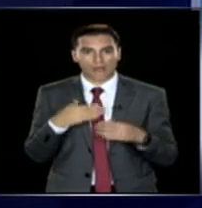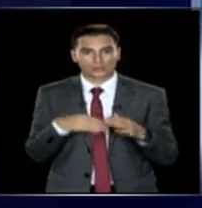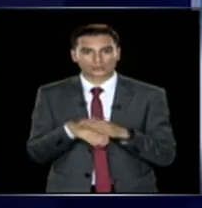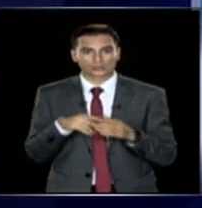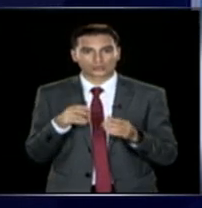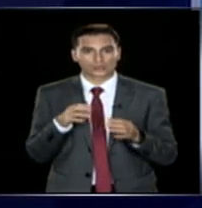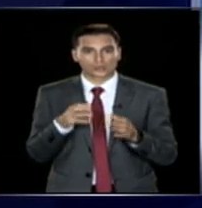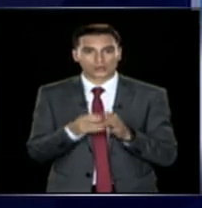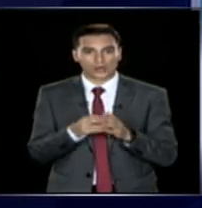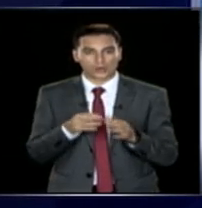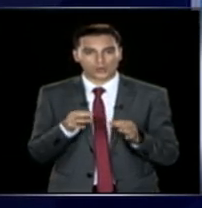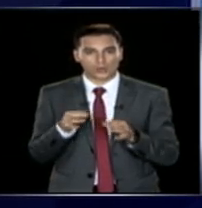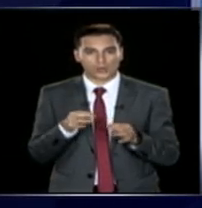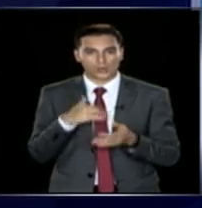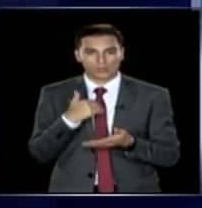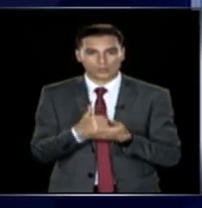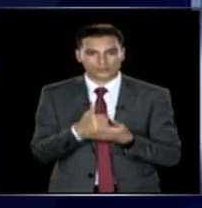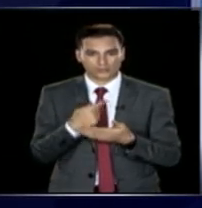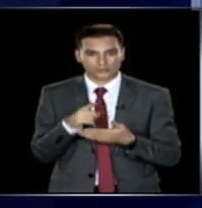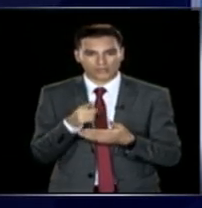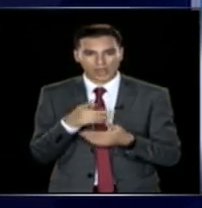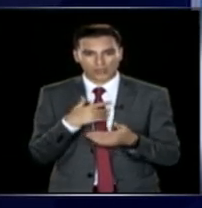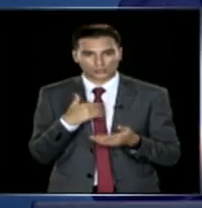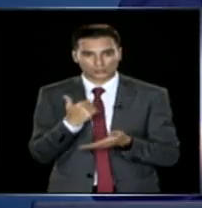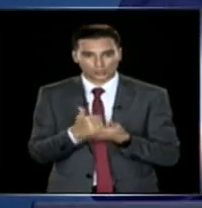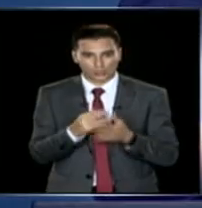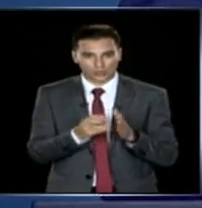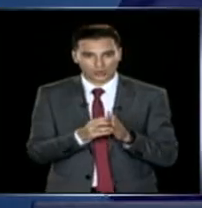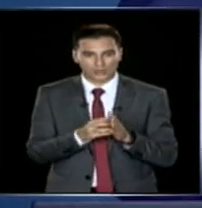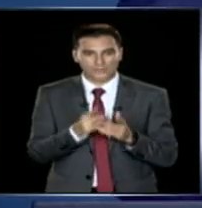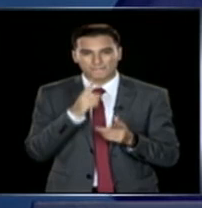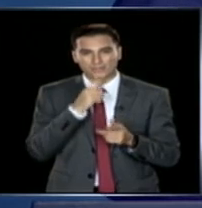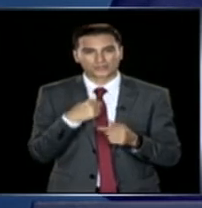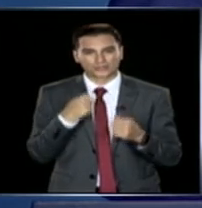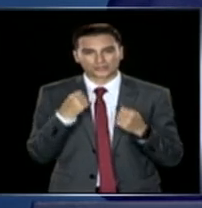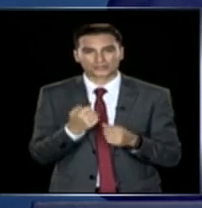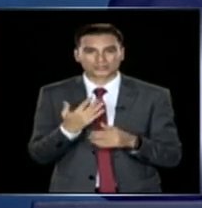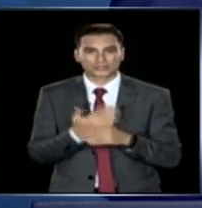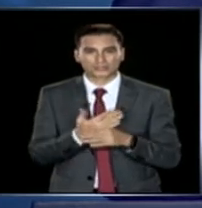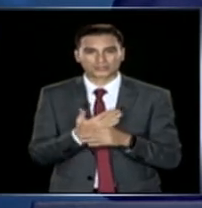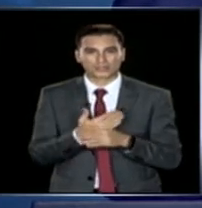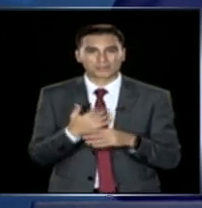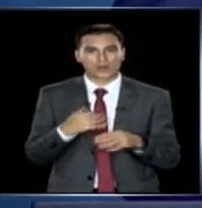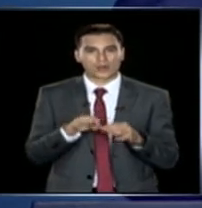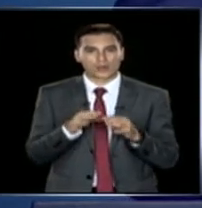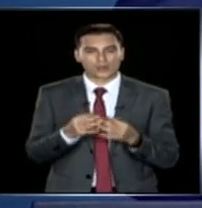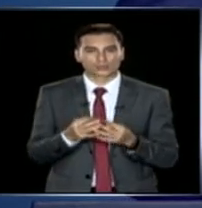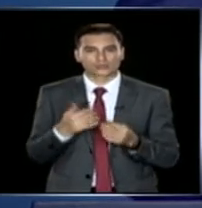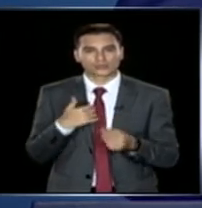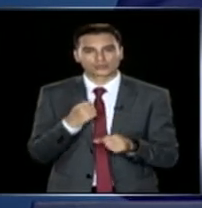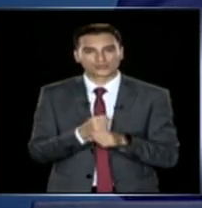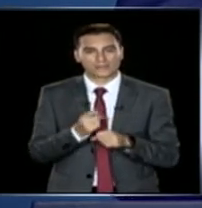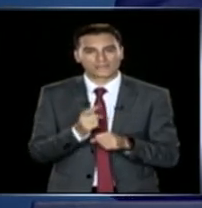كلية حقوق عشان تدرس القوانين؟ بس الوضع ما يسمحش عشان انا مش موظف